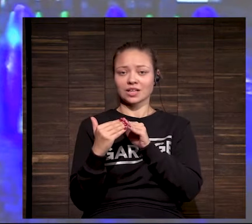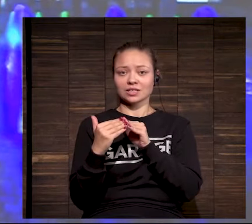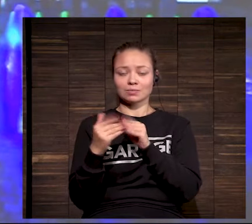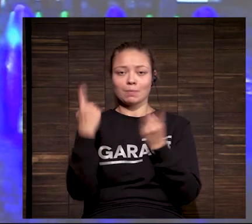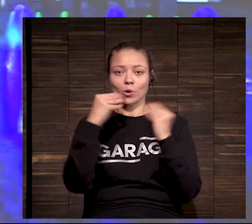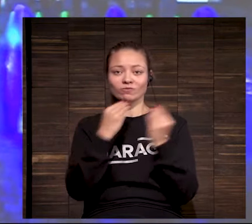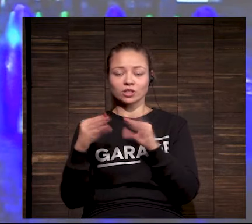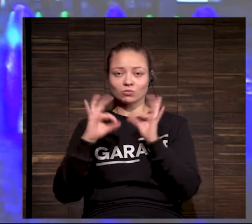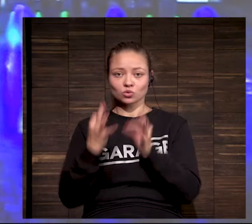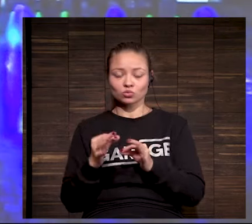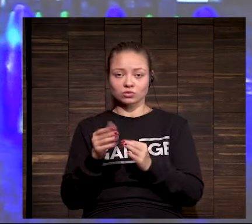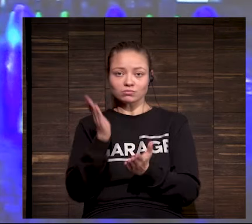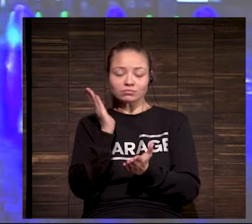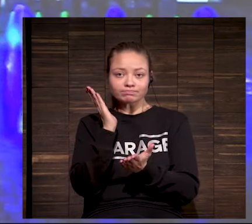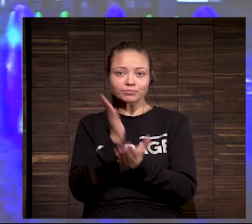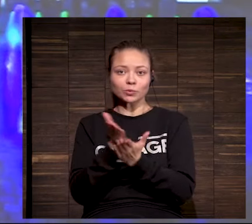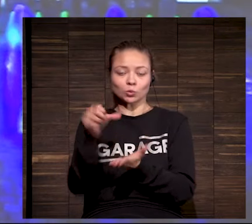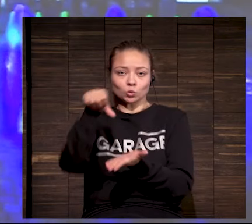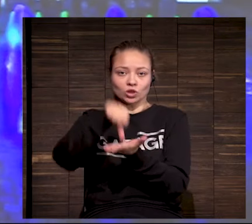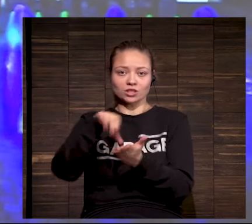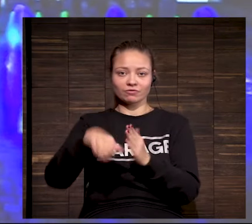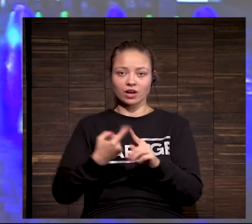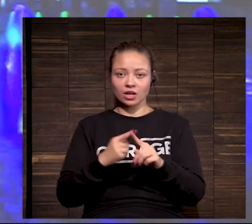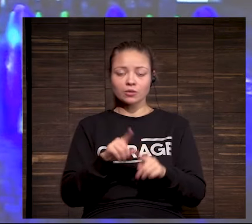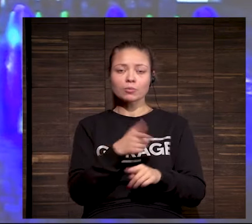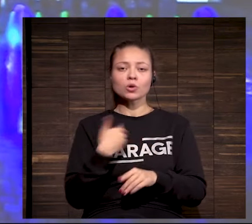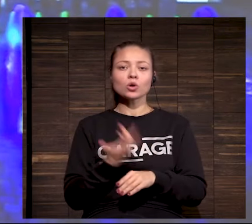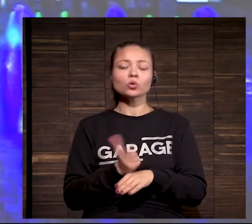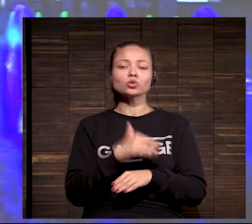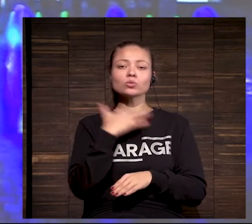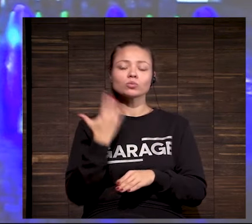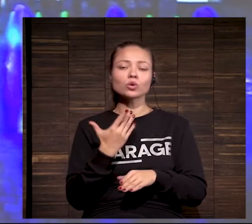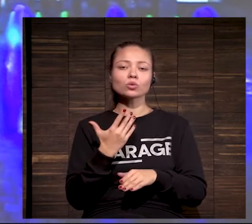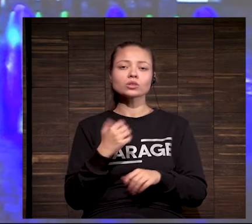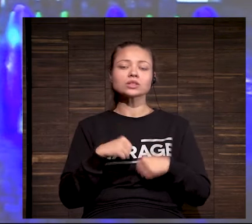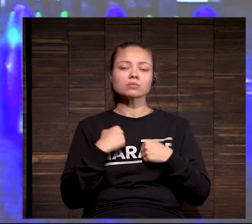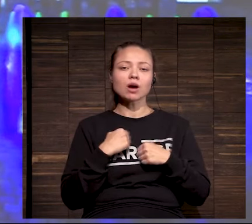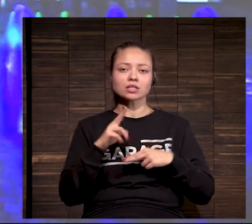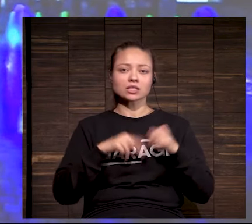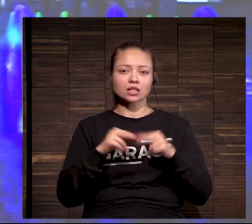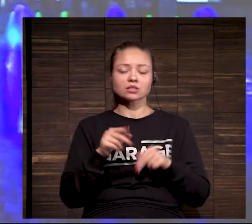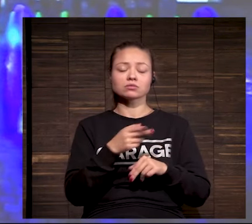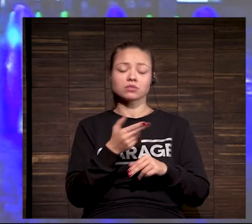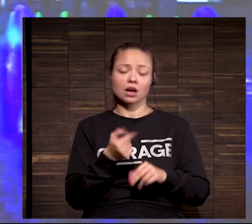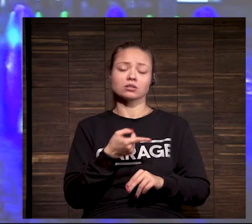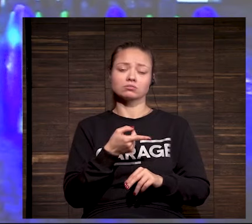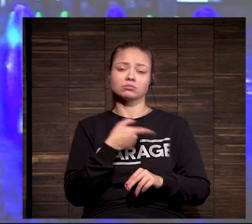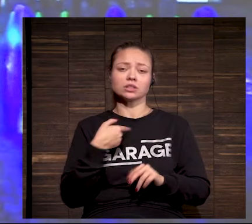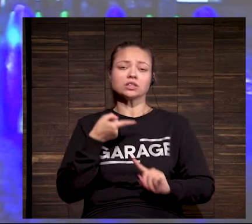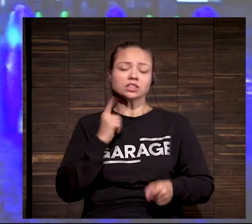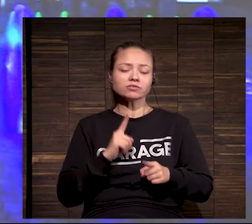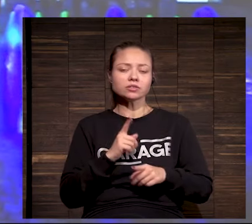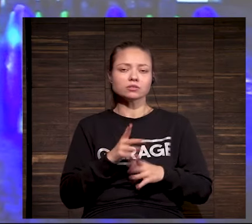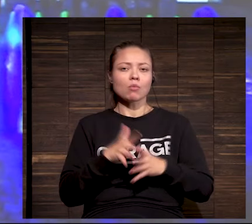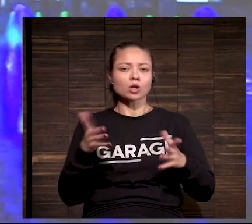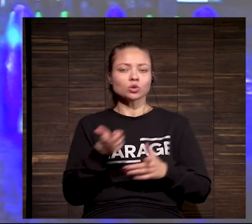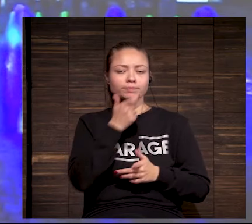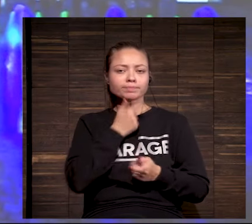принимать в нем участие мы очень много занимались строительством том числе мы правда с большой осторожностью